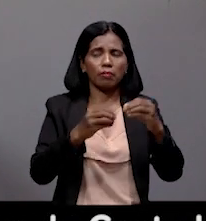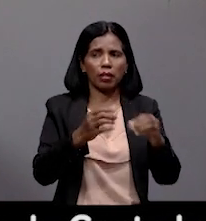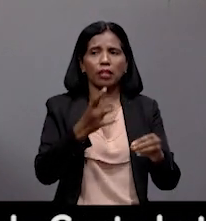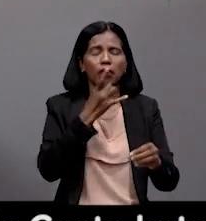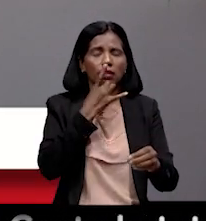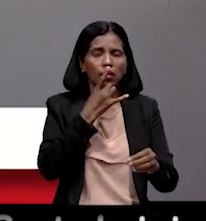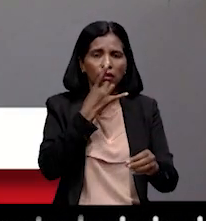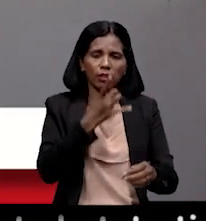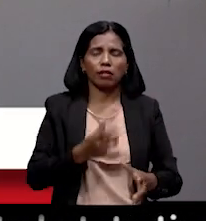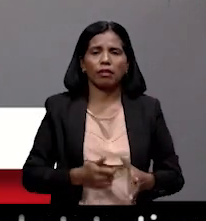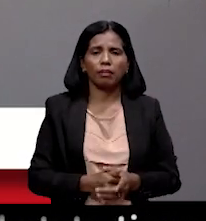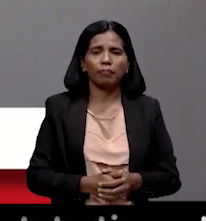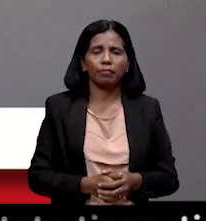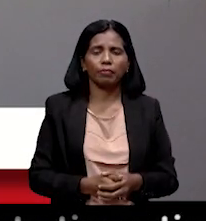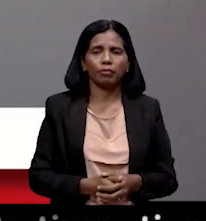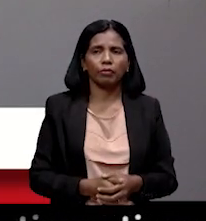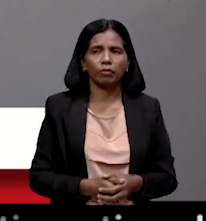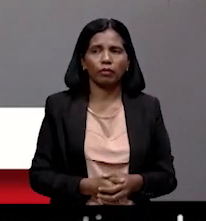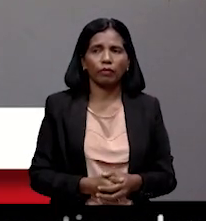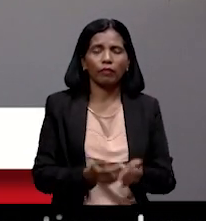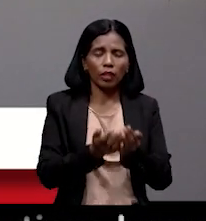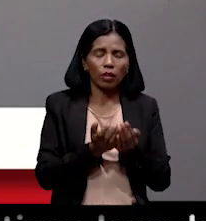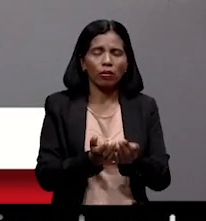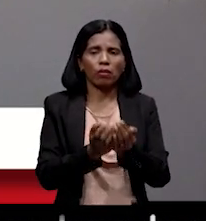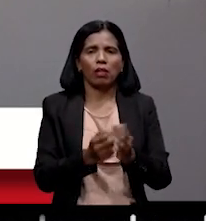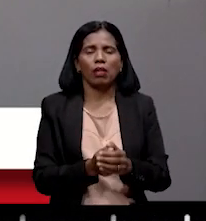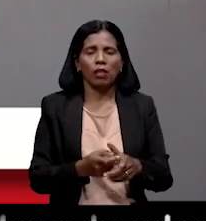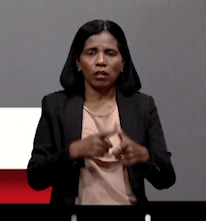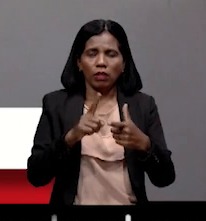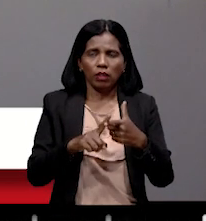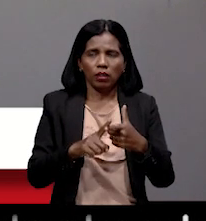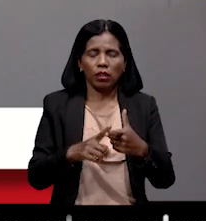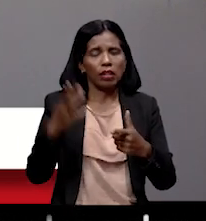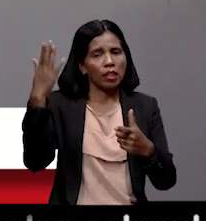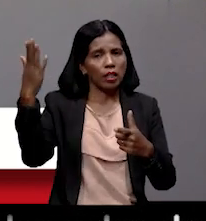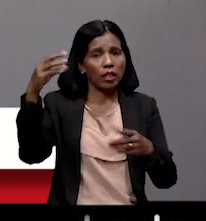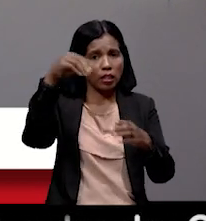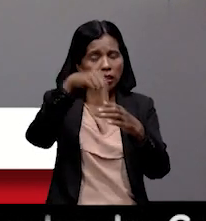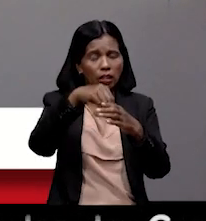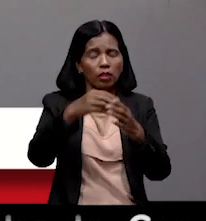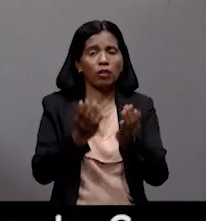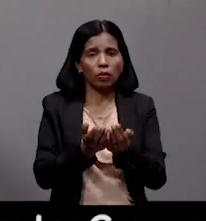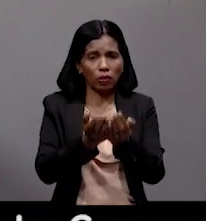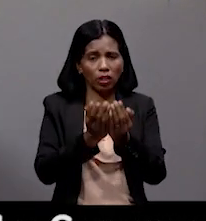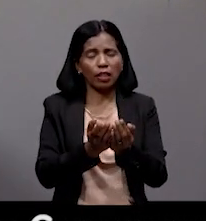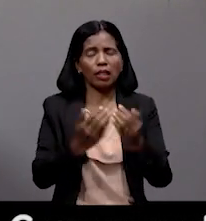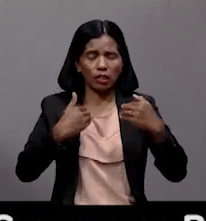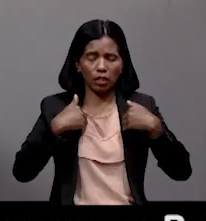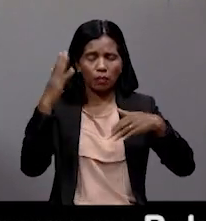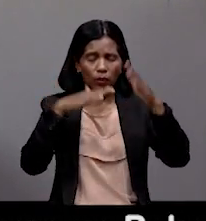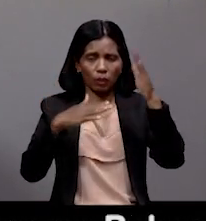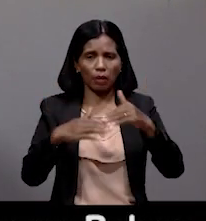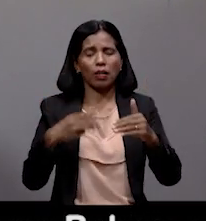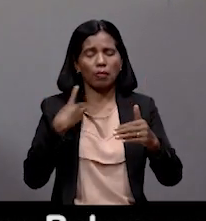power, be ro ninia nebe maka. Iha rolarane problema uituan nune haune teknik sir hahu